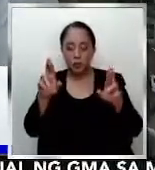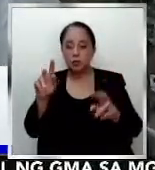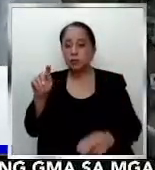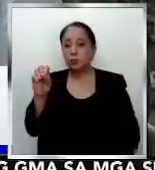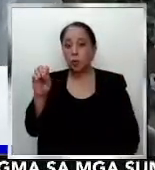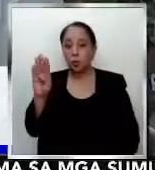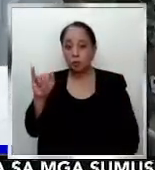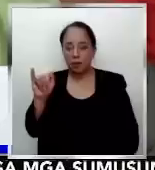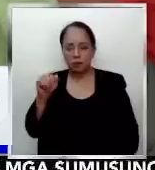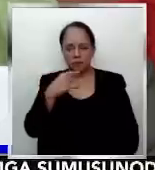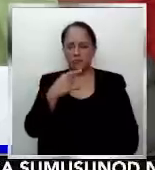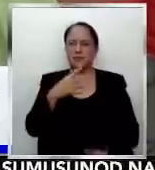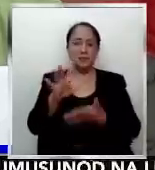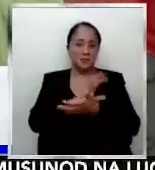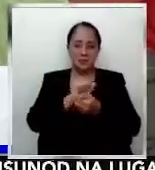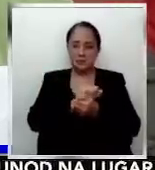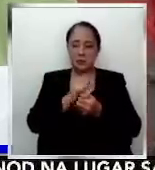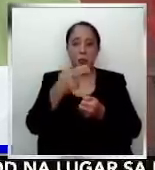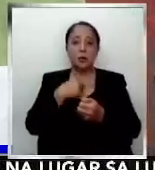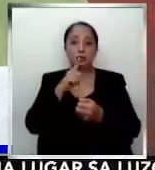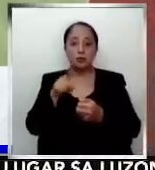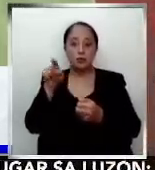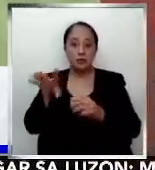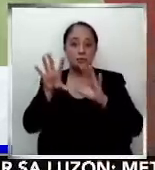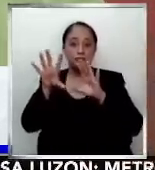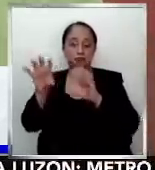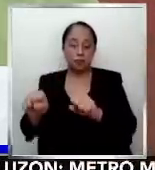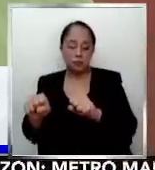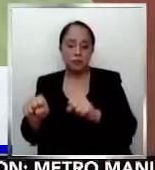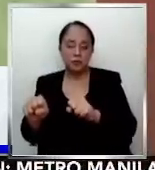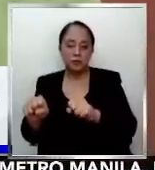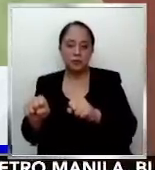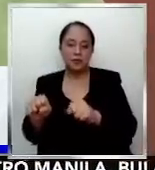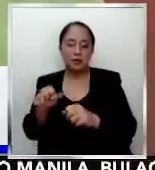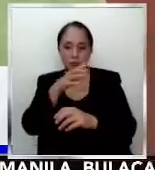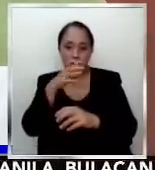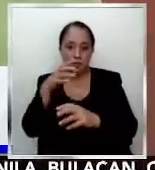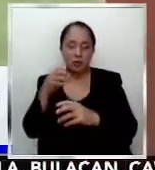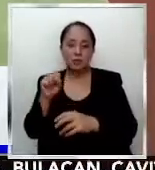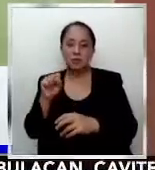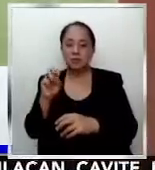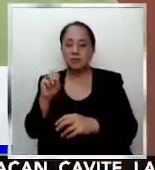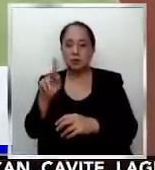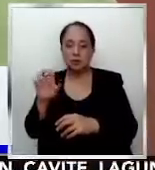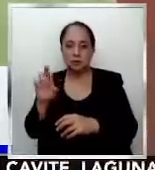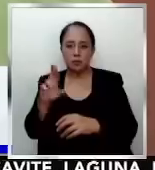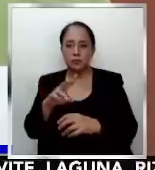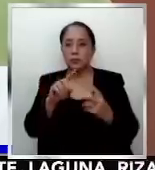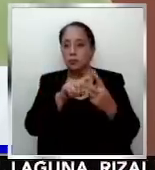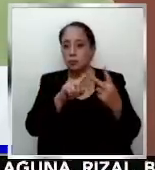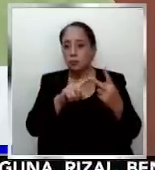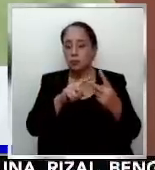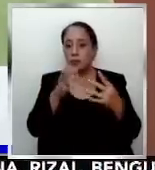sila ang humuhuli sa mga totoong agricultural smuggler. Ipinunto rin niyang dalawa sa mga kaso kontra agricultural smuggling na nakitaan